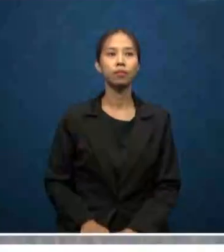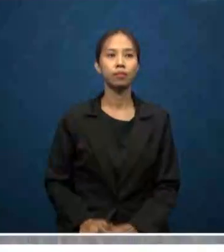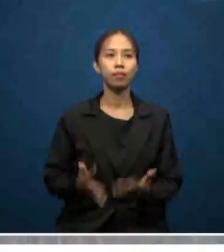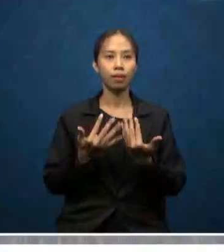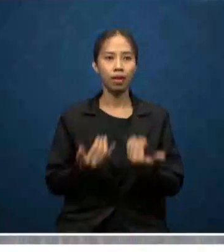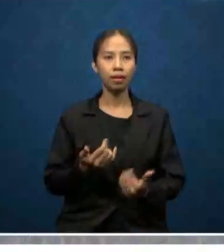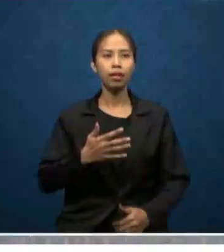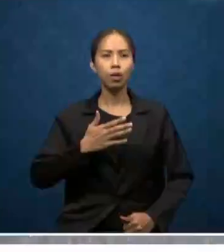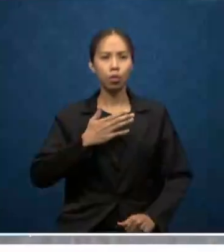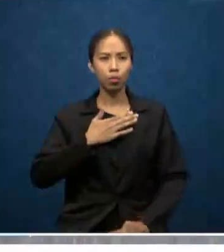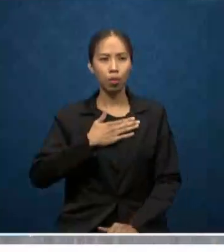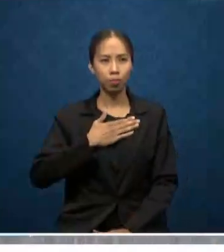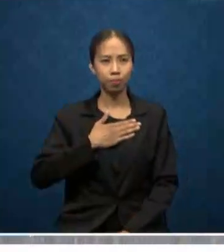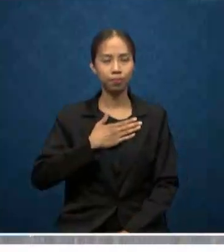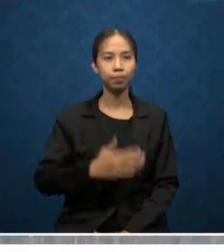ษย์เก่าคณะ